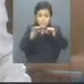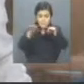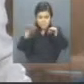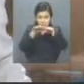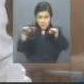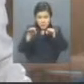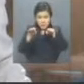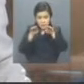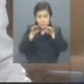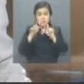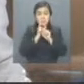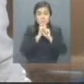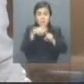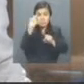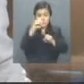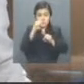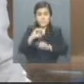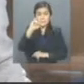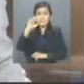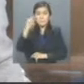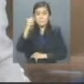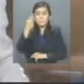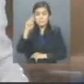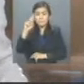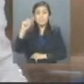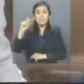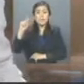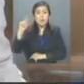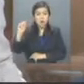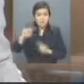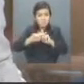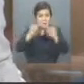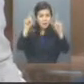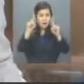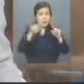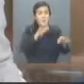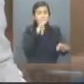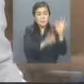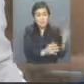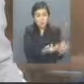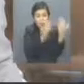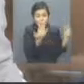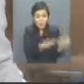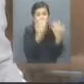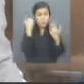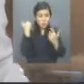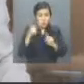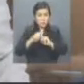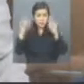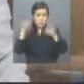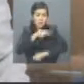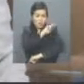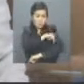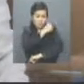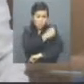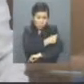แต่การเผาพื้นที่เกษตรและไฟป่าที่ยังเกิดขึ้นในบางพื้นที่ก็ทำให้หน่วยงานด้านสาธารณสุขนั้นต้องเร่งให้การดูแลเด็กเล็กซึ่ง